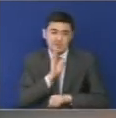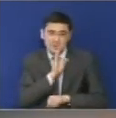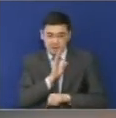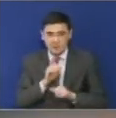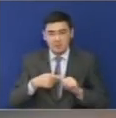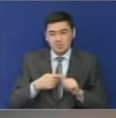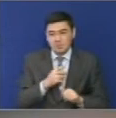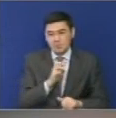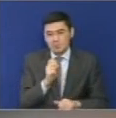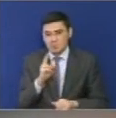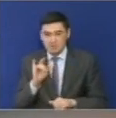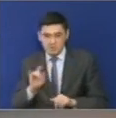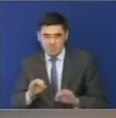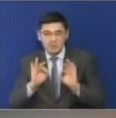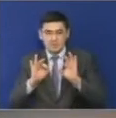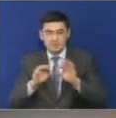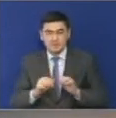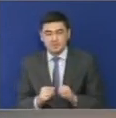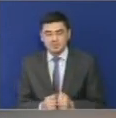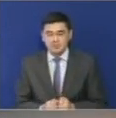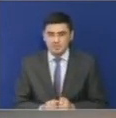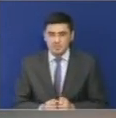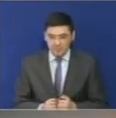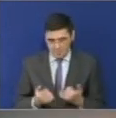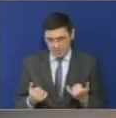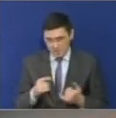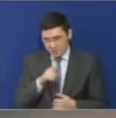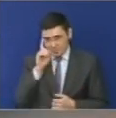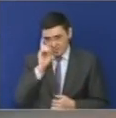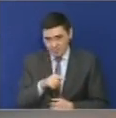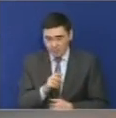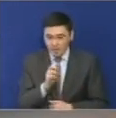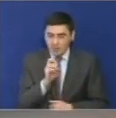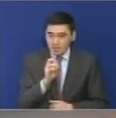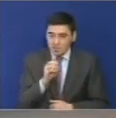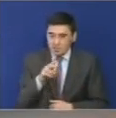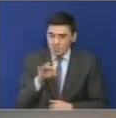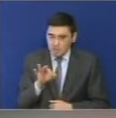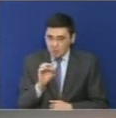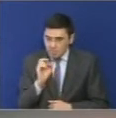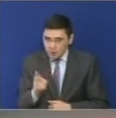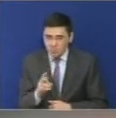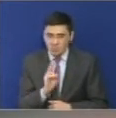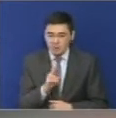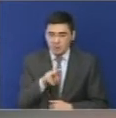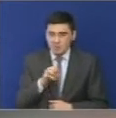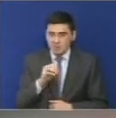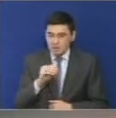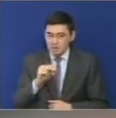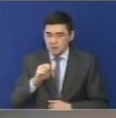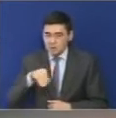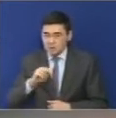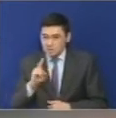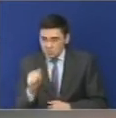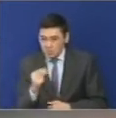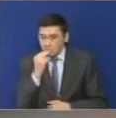Ақажанова. А сегодня, как мы знаем, ағуыз бен жасұнықка бай тағамдарға басымдық берген жөн. Бұл көкөністер мен